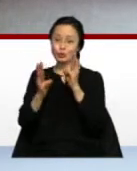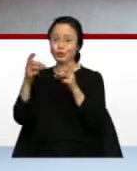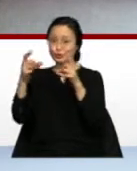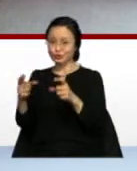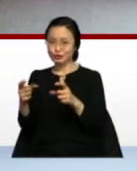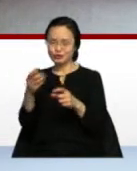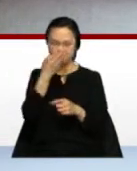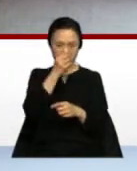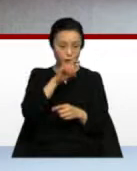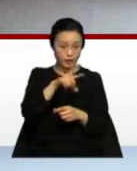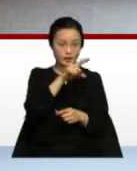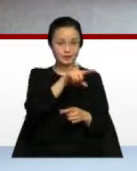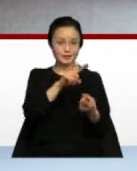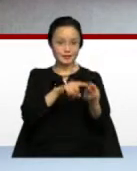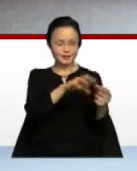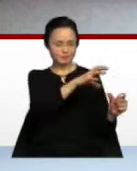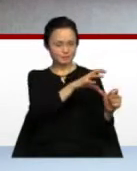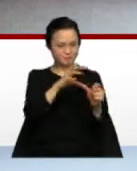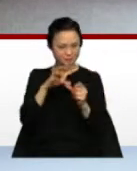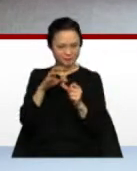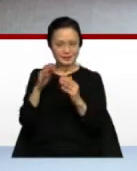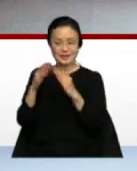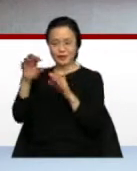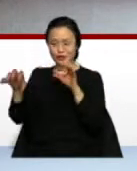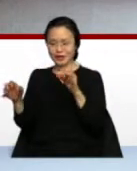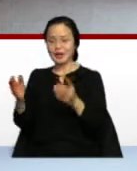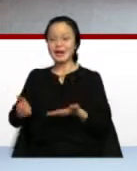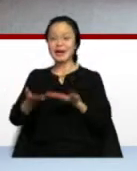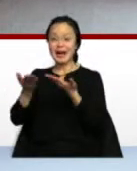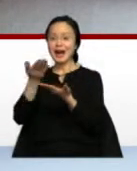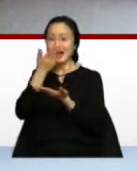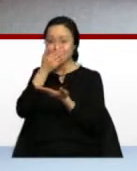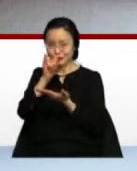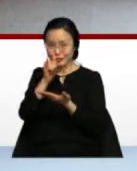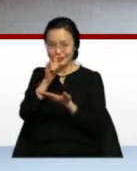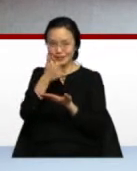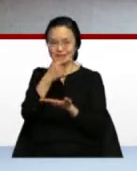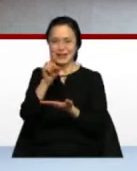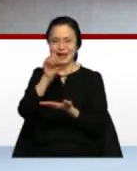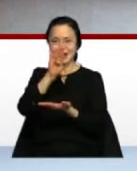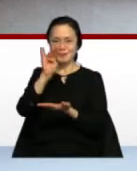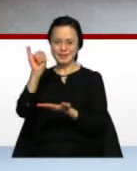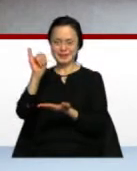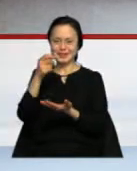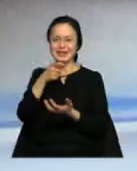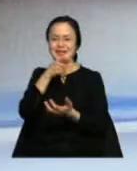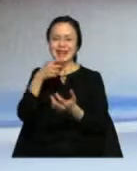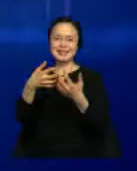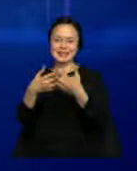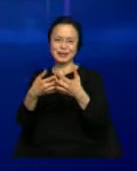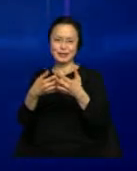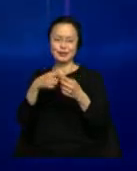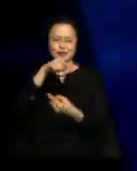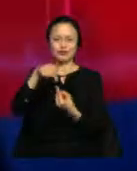불필요한 식재료를 이웃과 나눌 수 있는 일명 나비 냉장고를 운영하고 있습니다. 이재용 기자입니다.